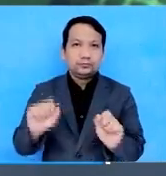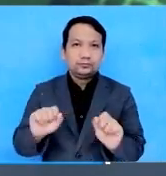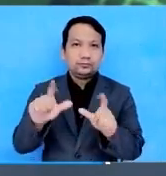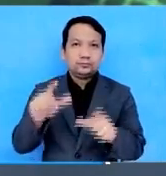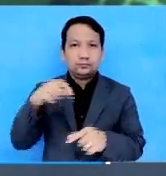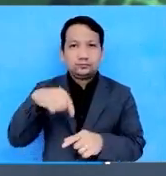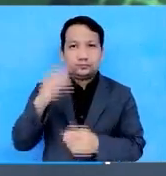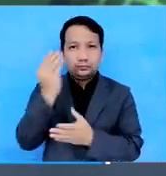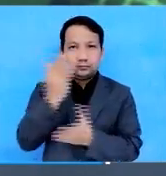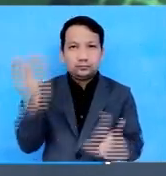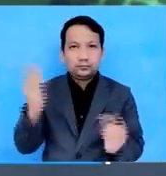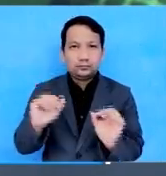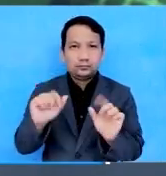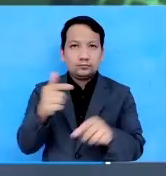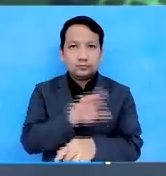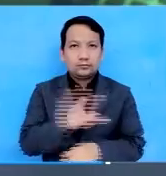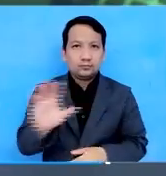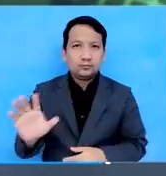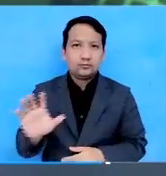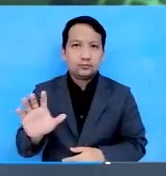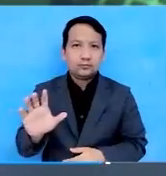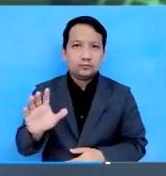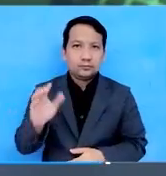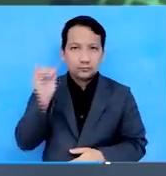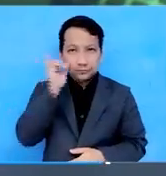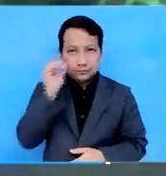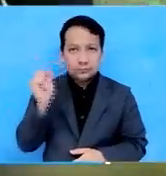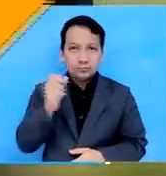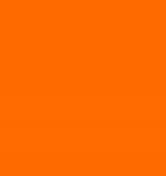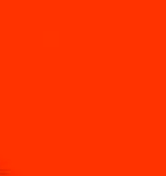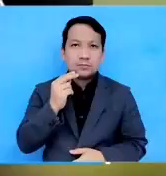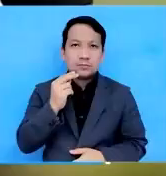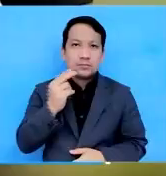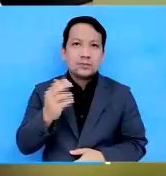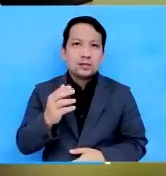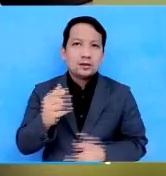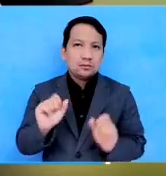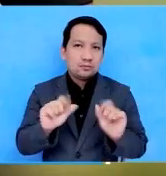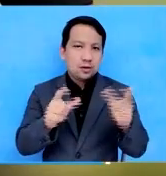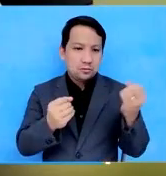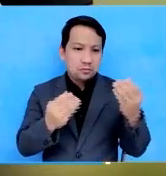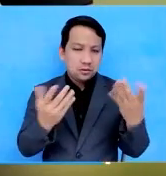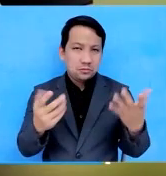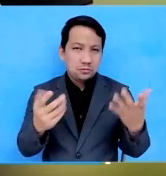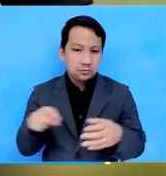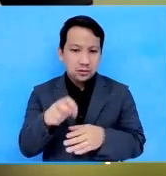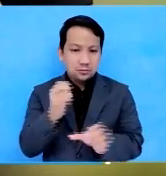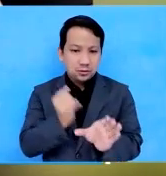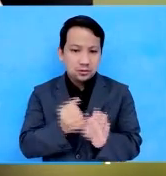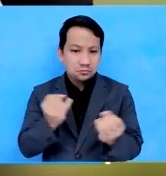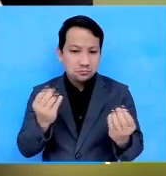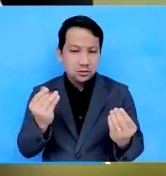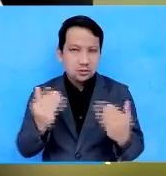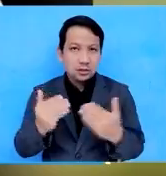City, nasa frontline ng balitang yan si Ian Suyu. Ian, marami na ba ulit ang pumapasada dyan?